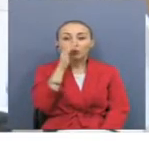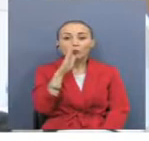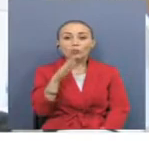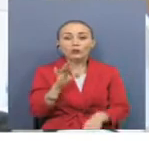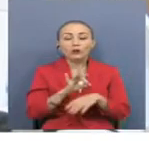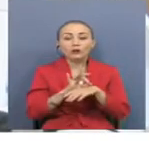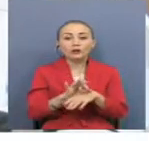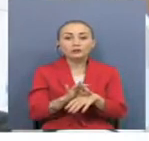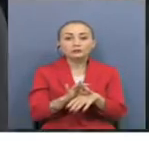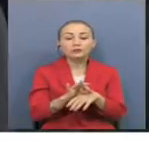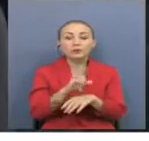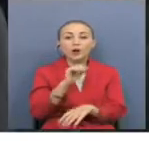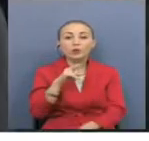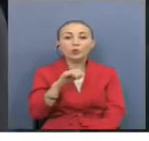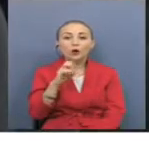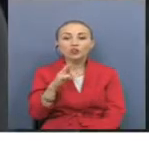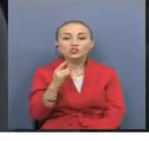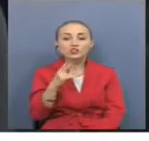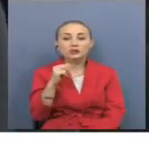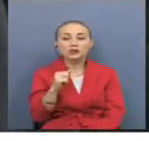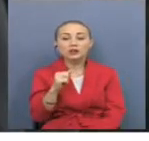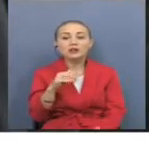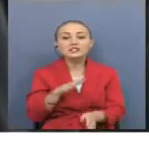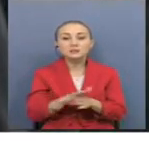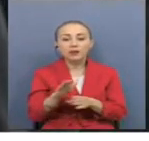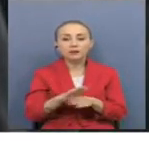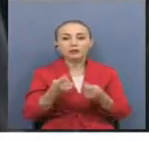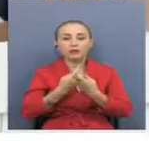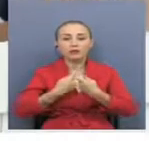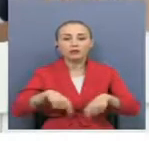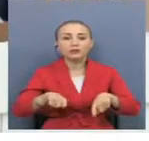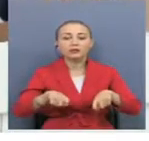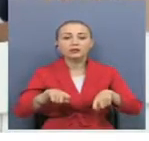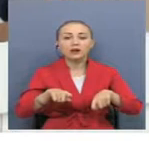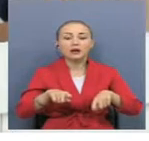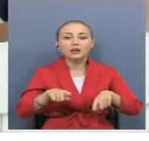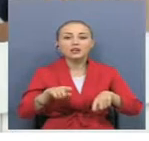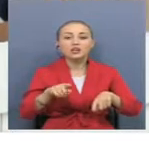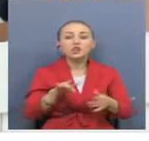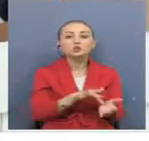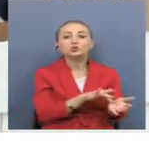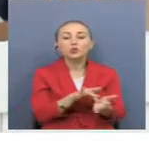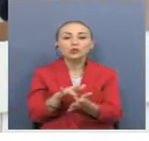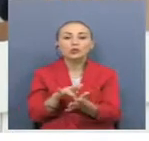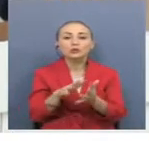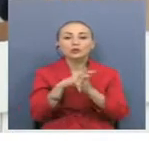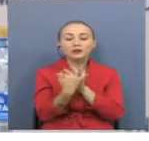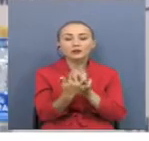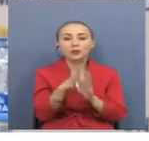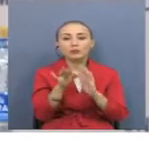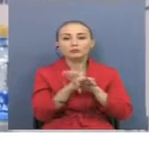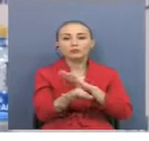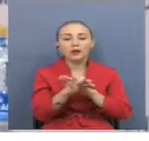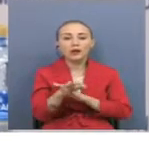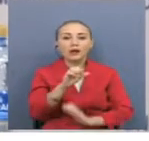күрделі жөндеу жұмыстары жүргізіледі. Сондай-ақ келер жылдың жазында Қараөзек пен Айнакөл ауылдарына саяхат жасау көзделіп отыр. Мақсат